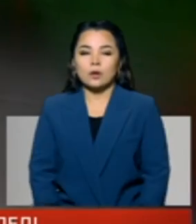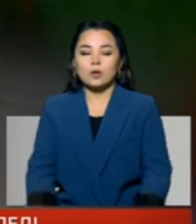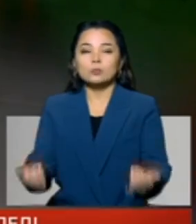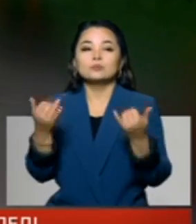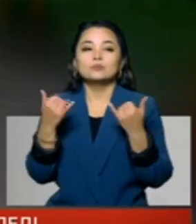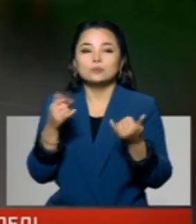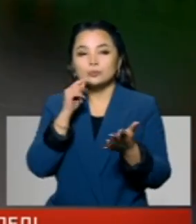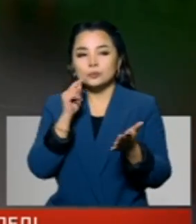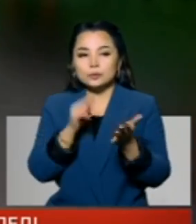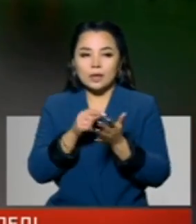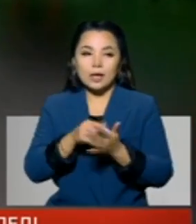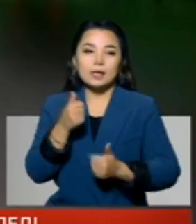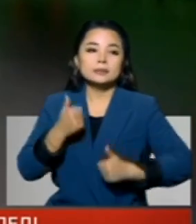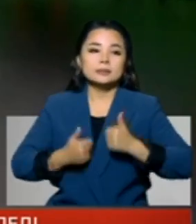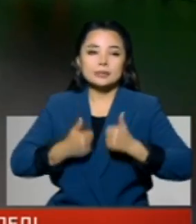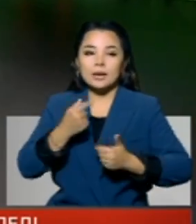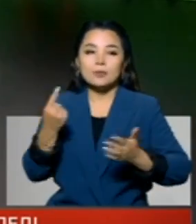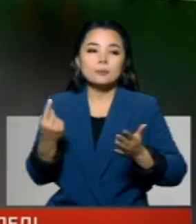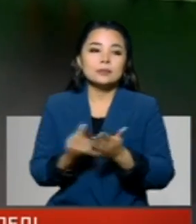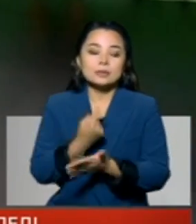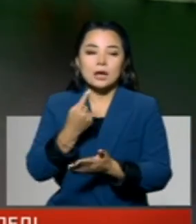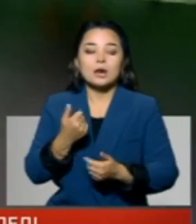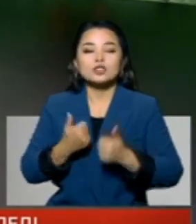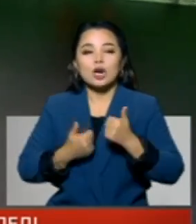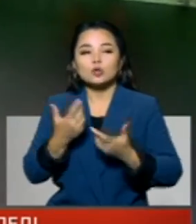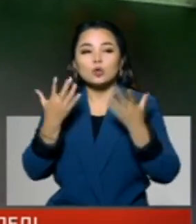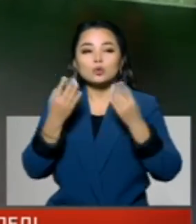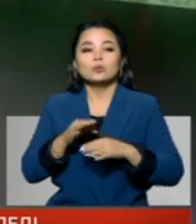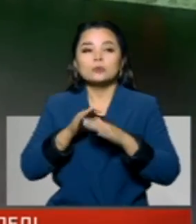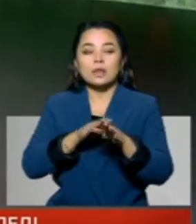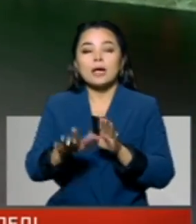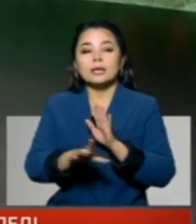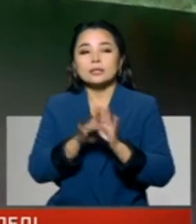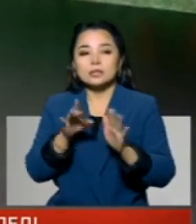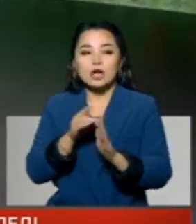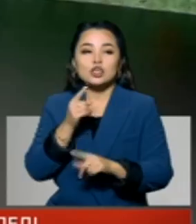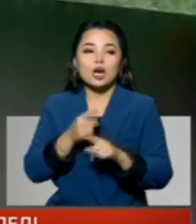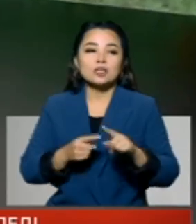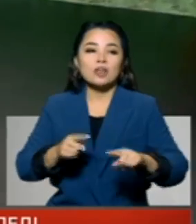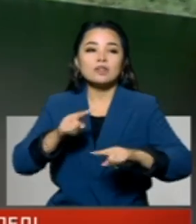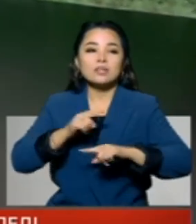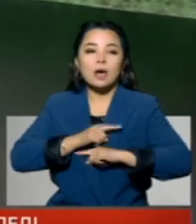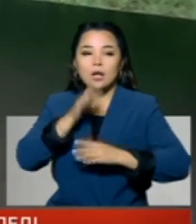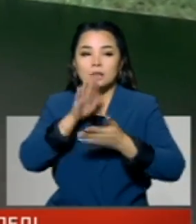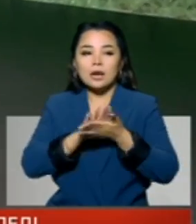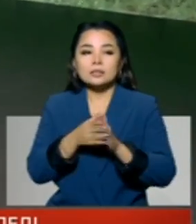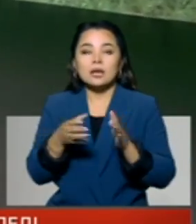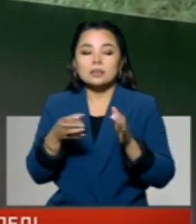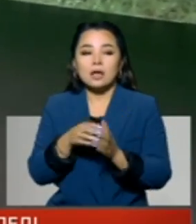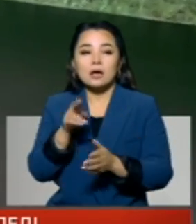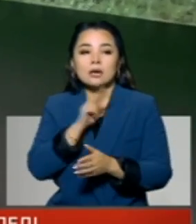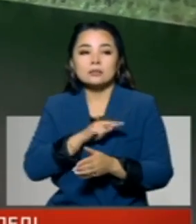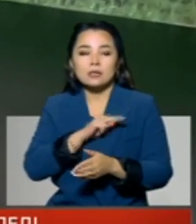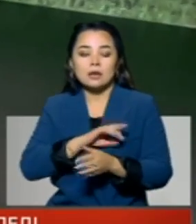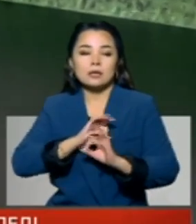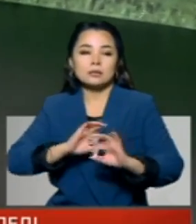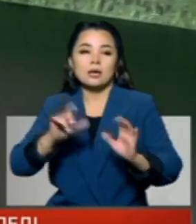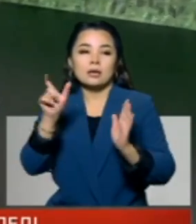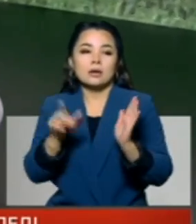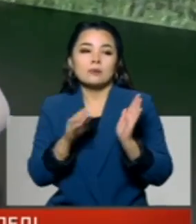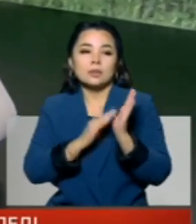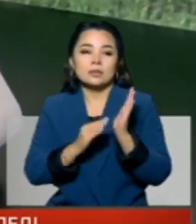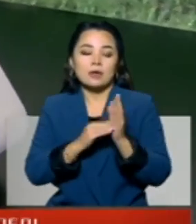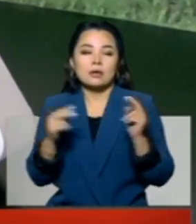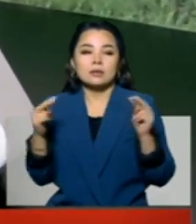Бүгін құс белгілер сайысының алғашқы жарыс күні өтті. Іріктеу және жартылай финалдық кезеңдерде әріптесім Дархан Рахымжан